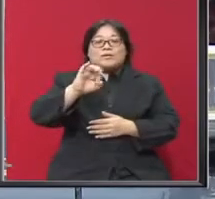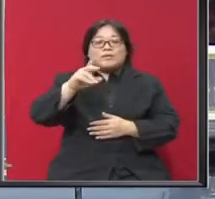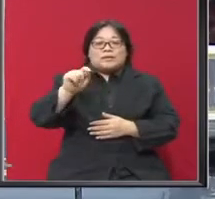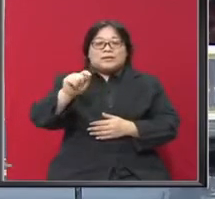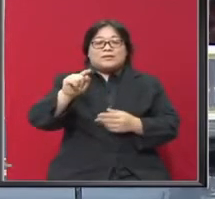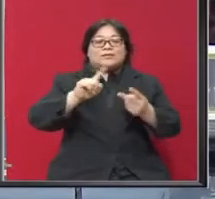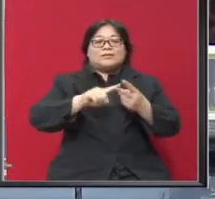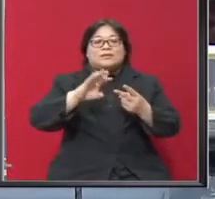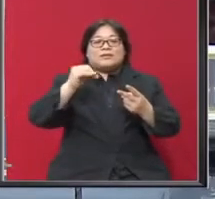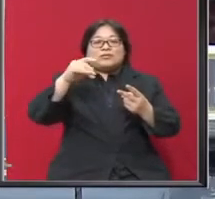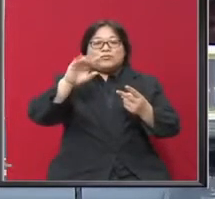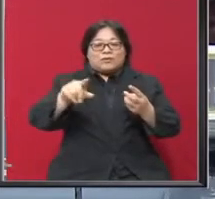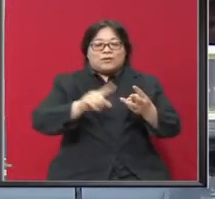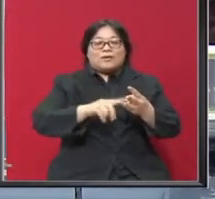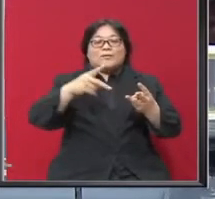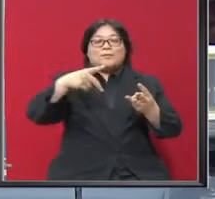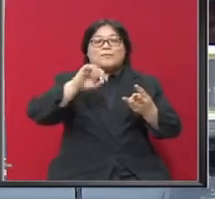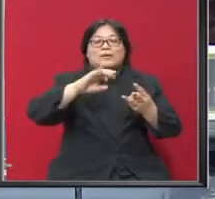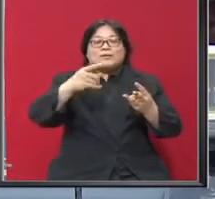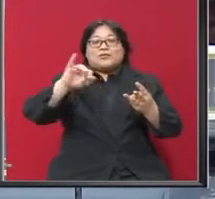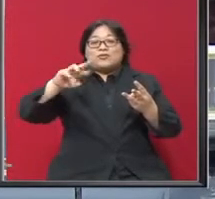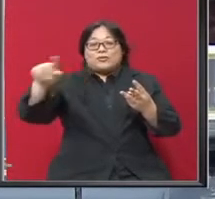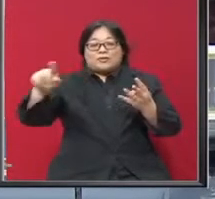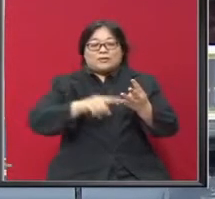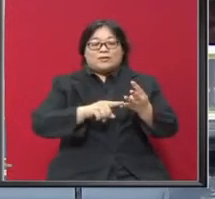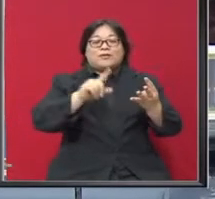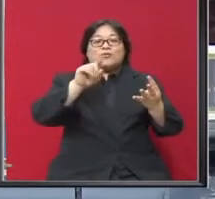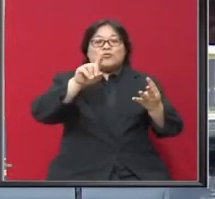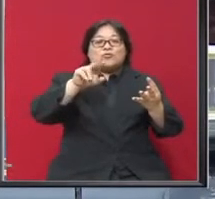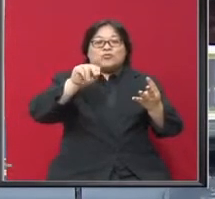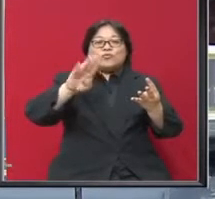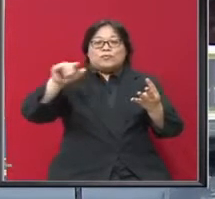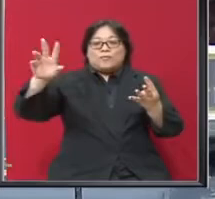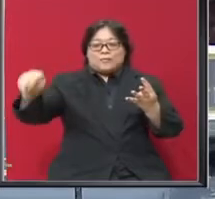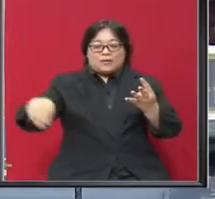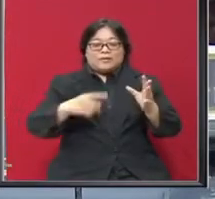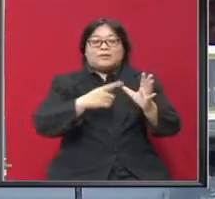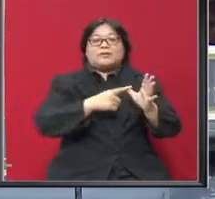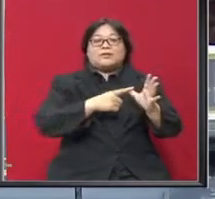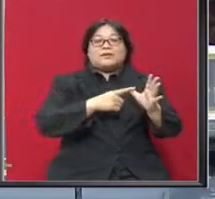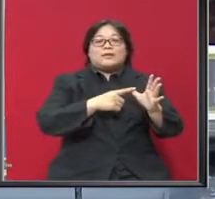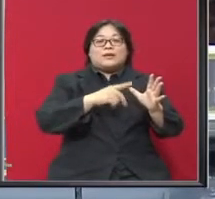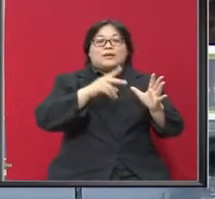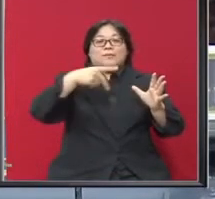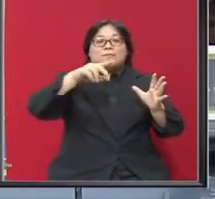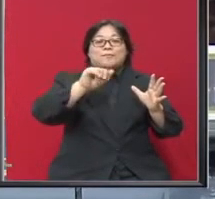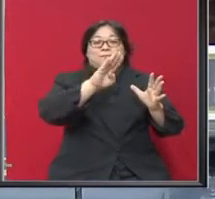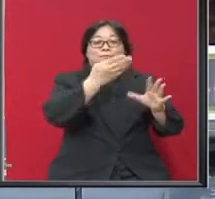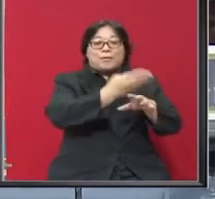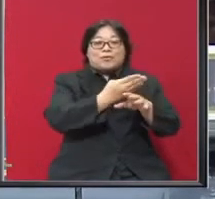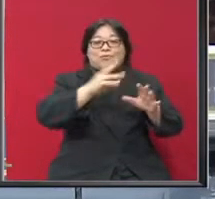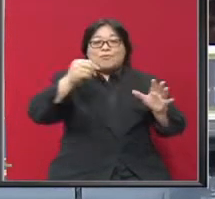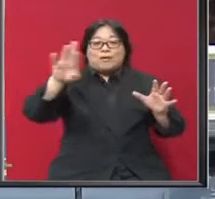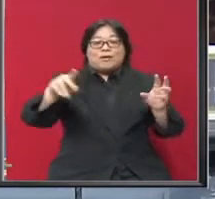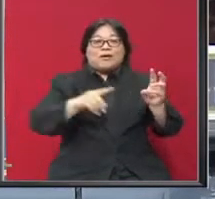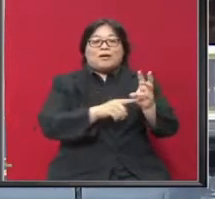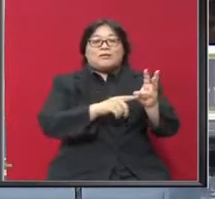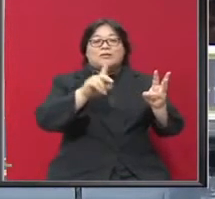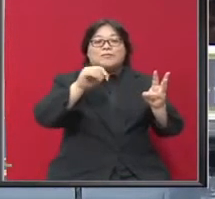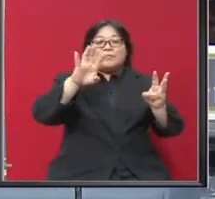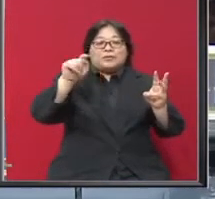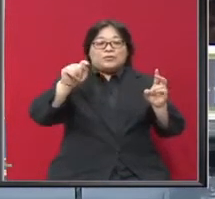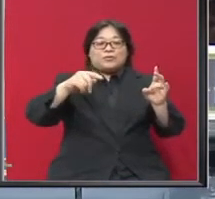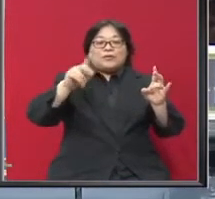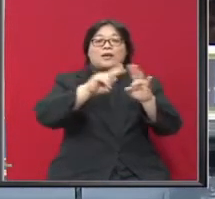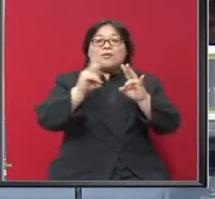Kampung Cemerlang Kampung pasti Jerinx Kampung Dusun ban Pak kampungbatu pagar Kampung Dusun Bunut dan